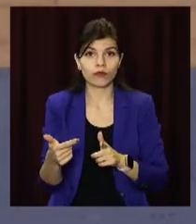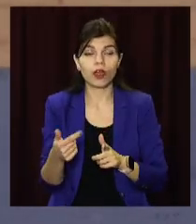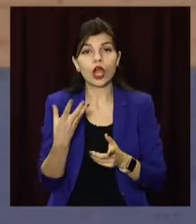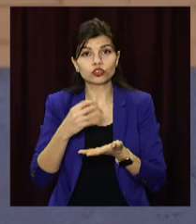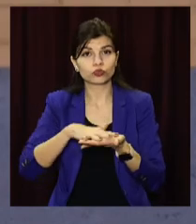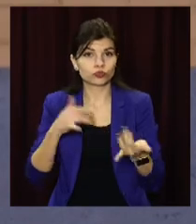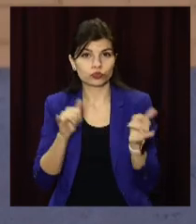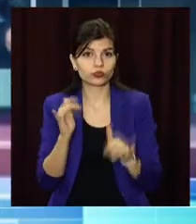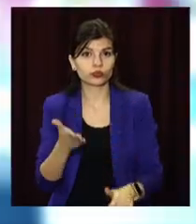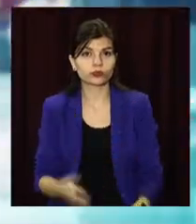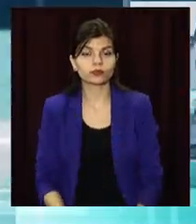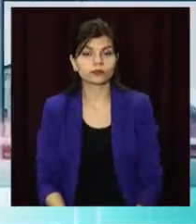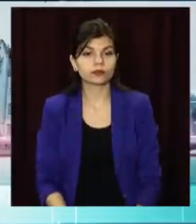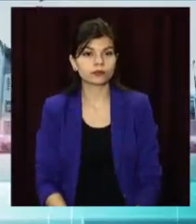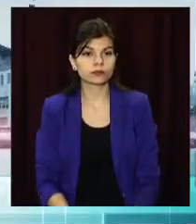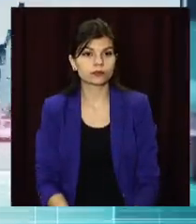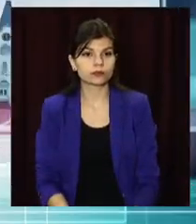телеканал «Відкритий».